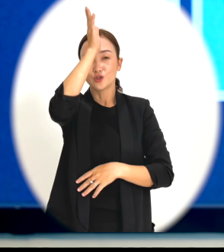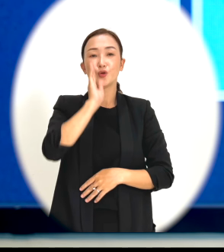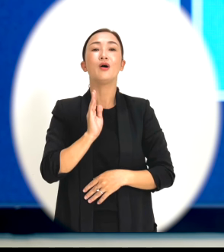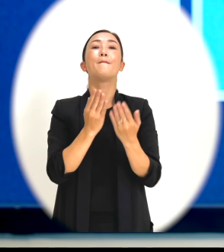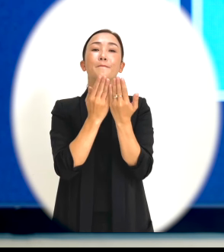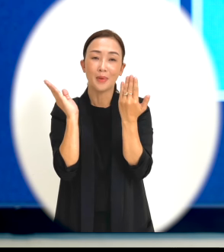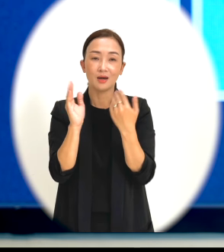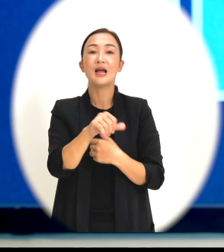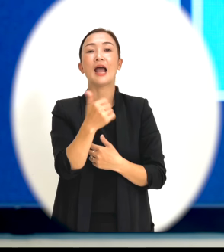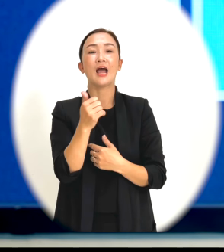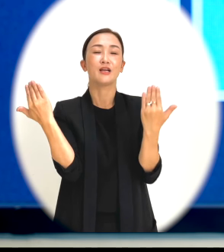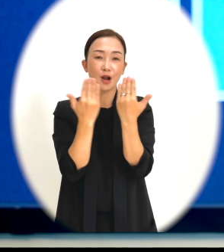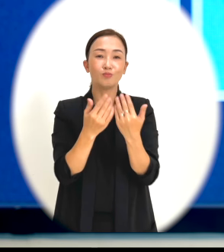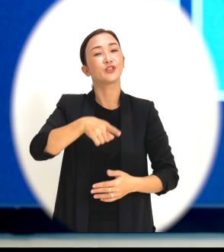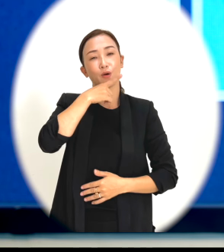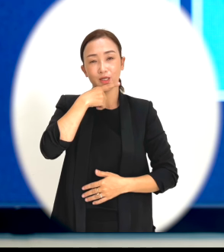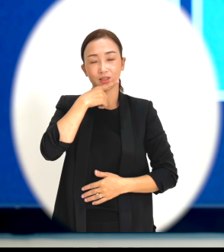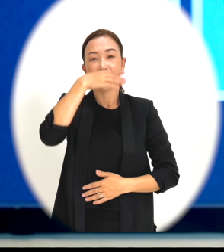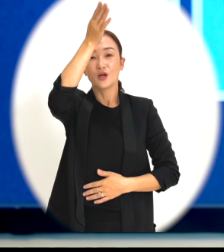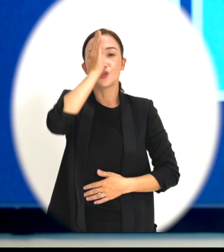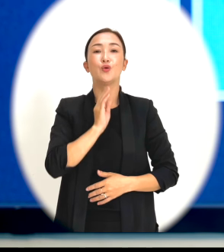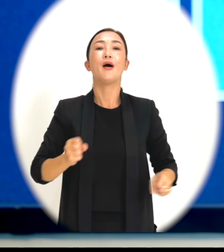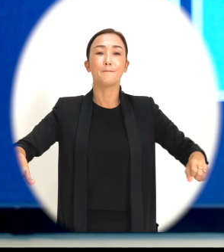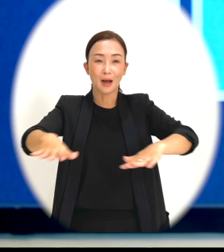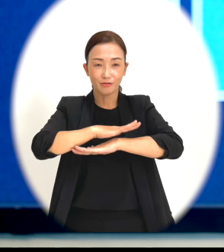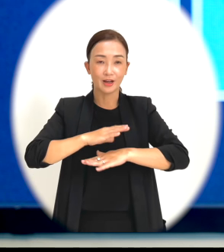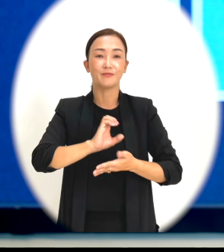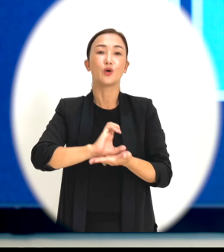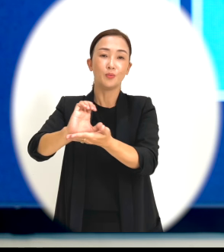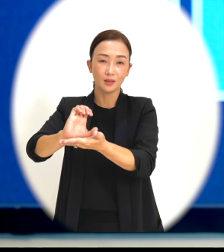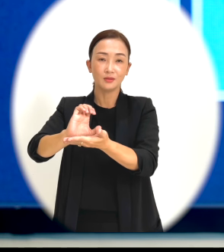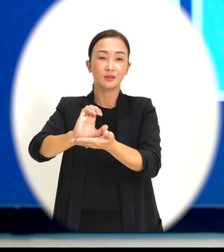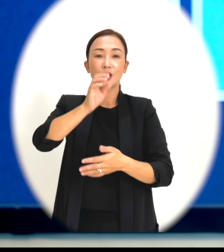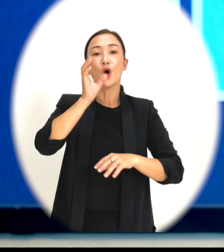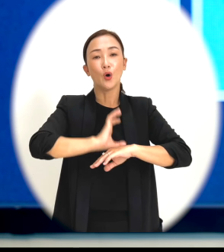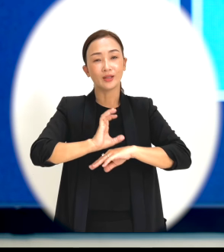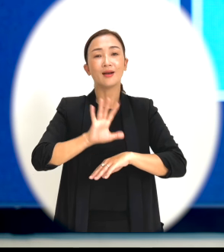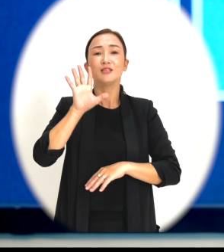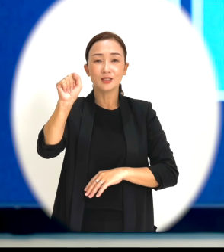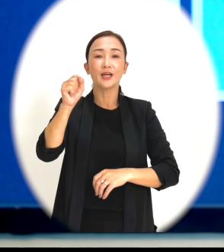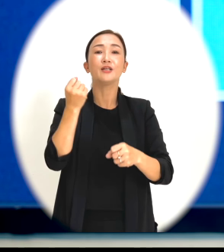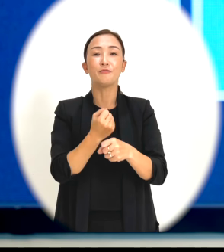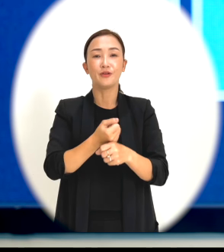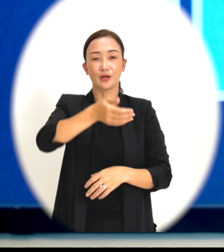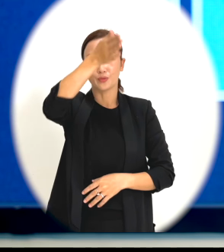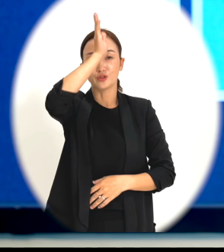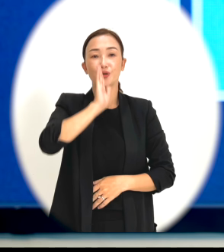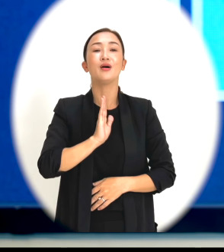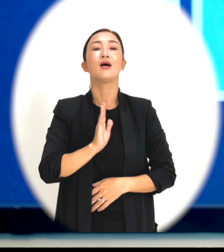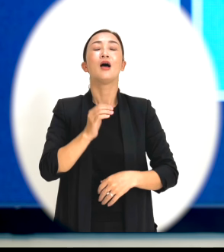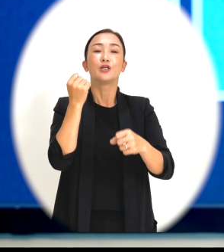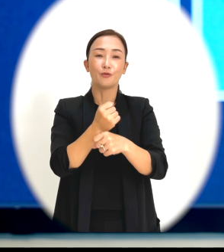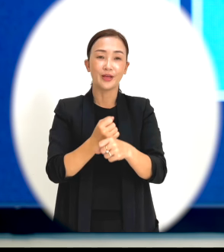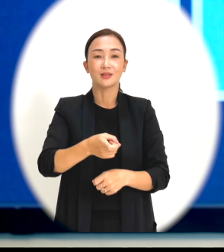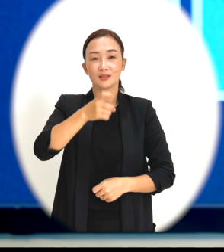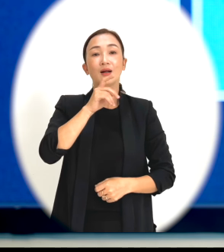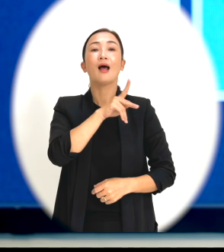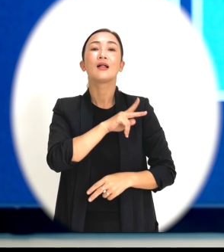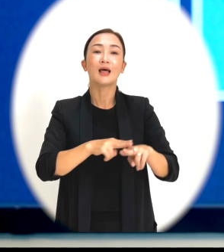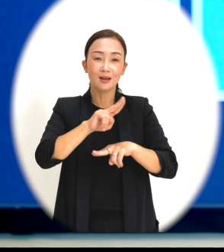không ai đóng được, Đấng quan phòng và cung ứng. Chúng ta đã chứng kiến công việc của tay Chúa, công tác của Đức Thánh